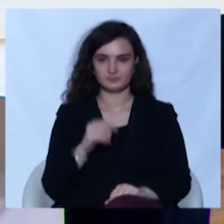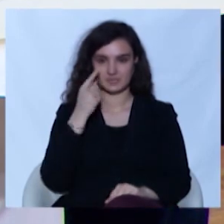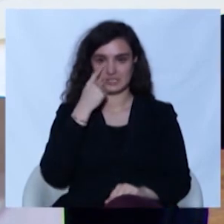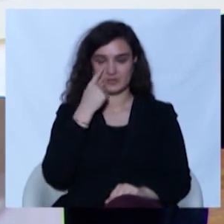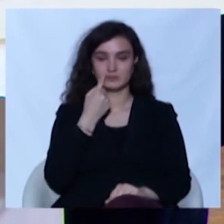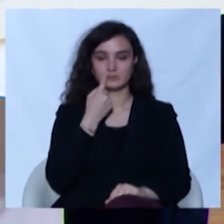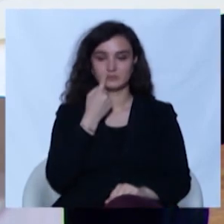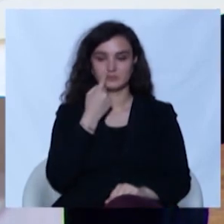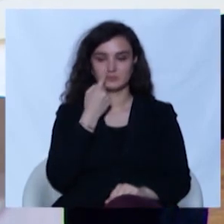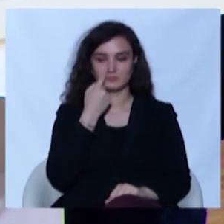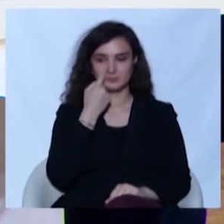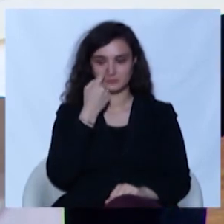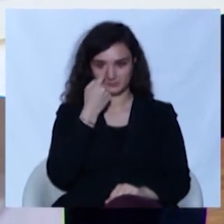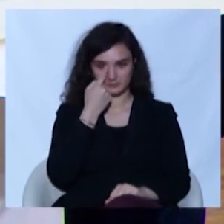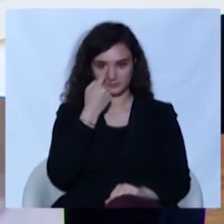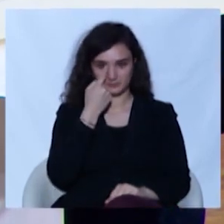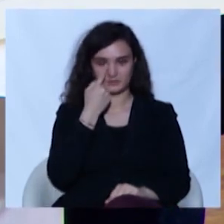ხო?